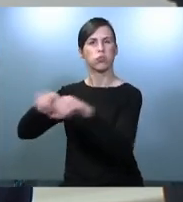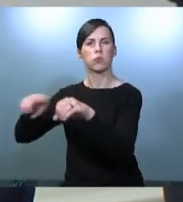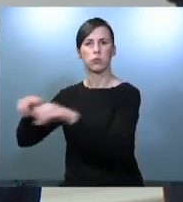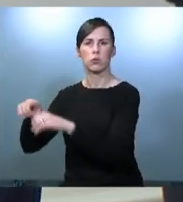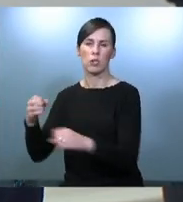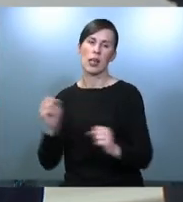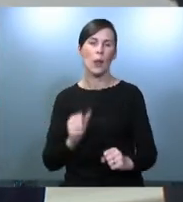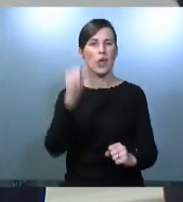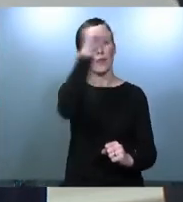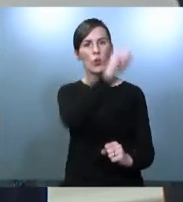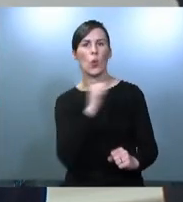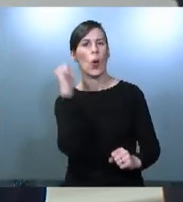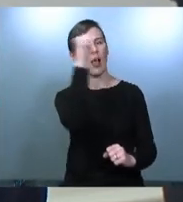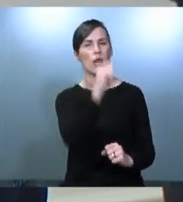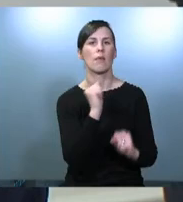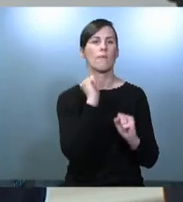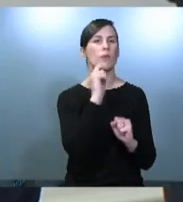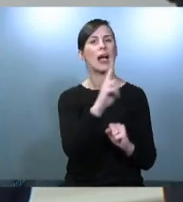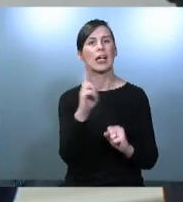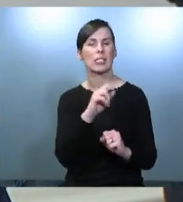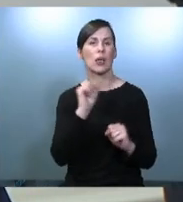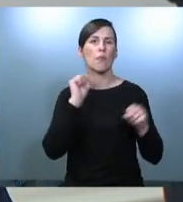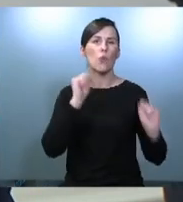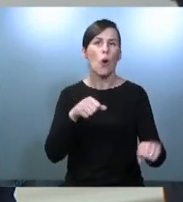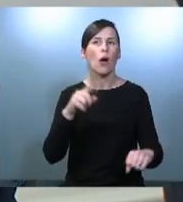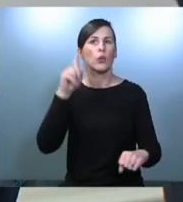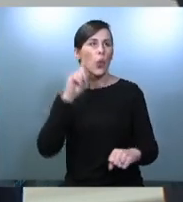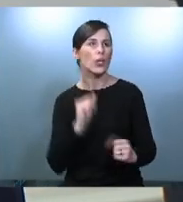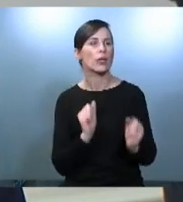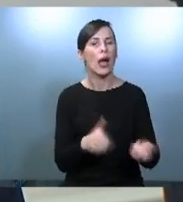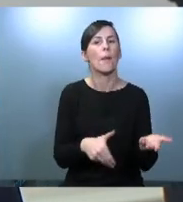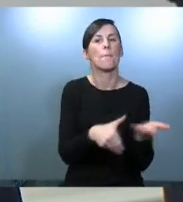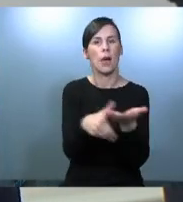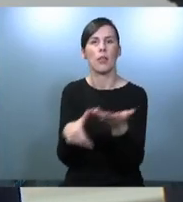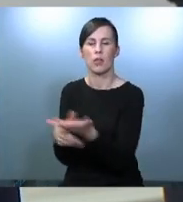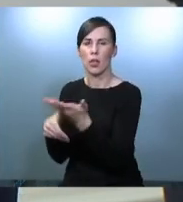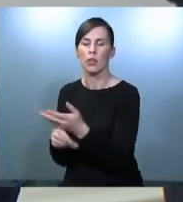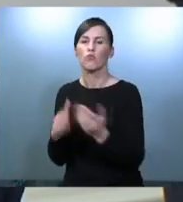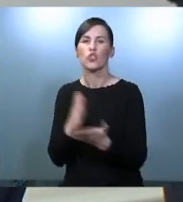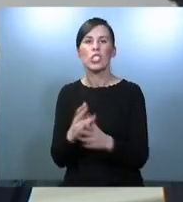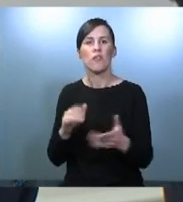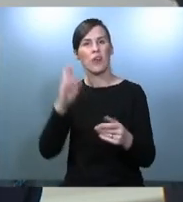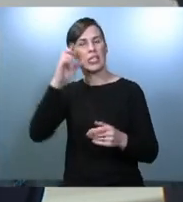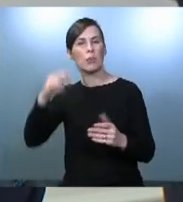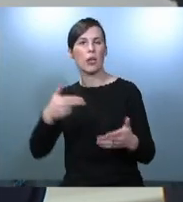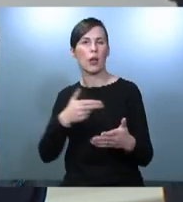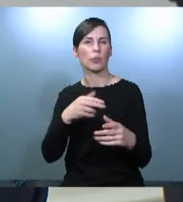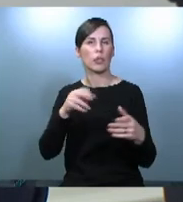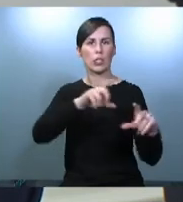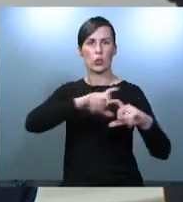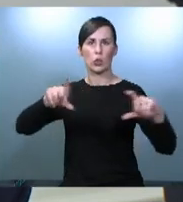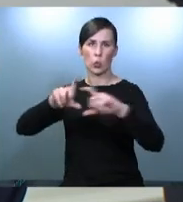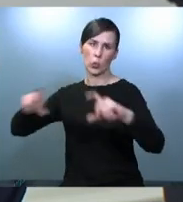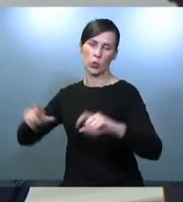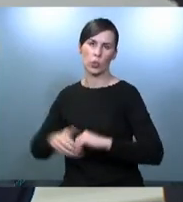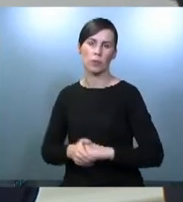tą problemą, kurią jau kelia ir Europos komisija visai Lietuvai. Ir bendrai su valstybinėm institucijom spręsti visas aplinkos sauginės